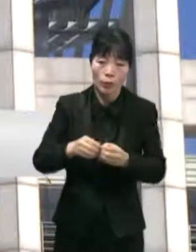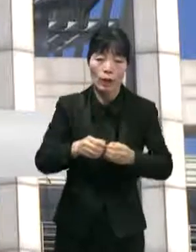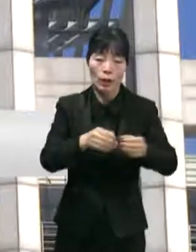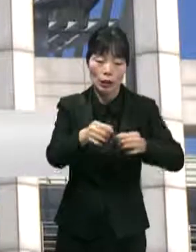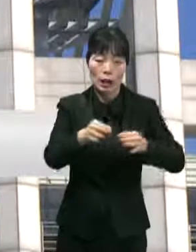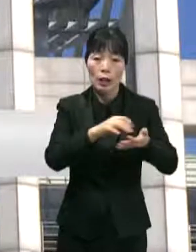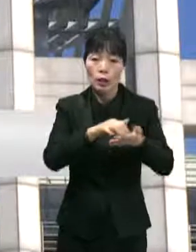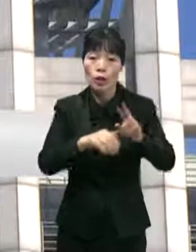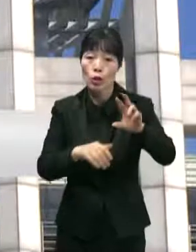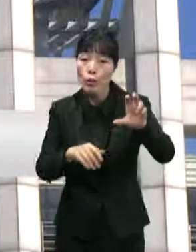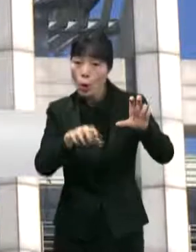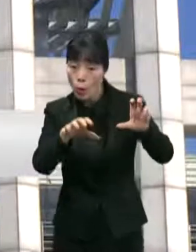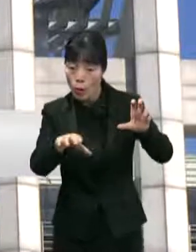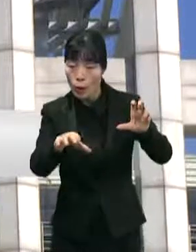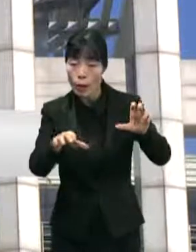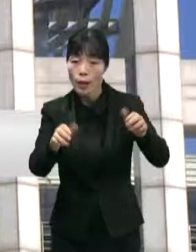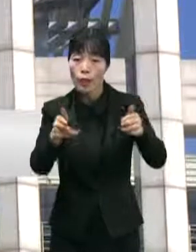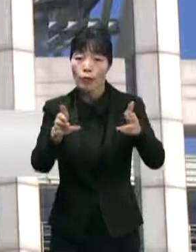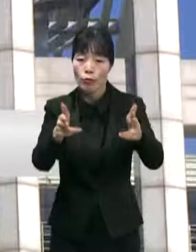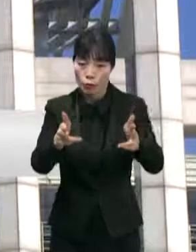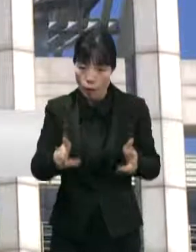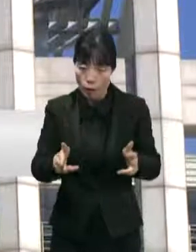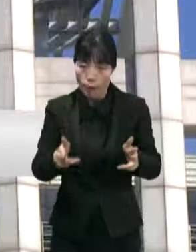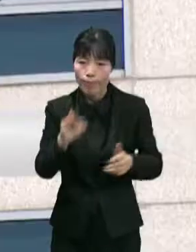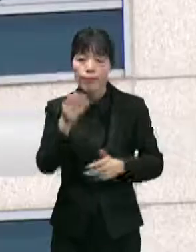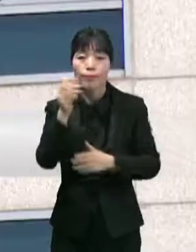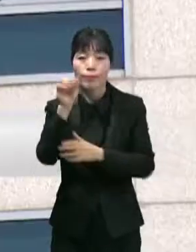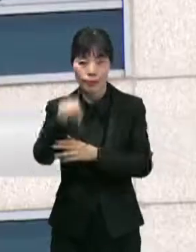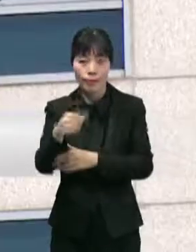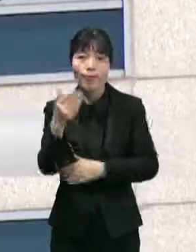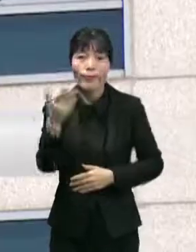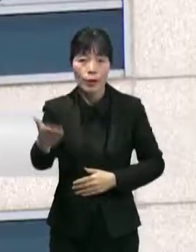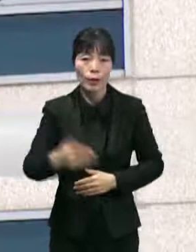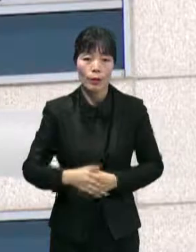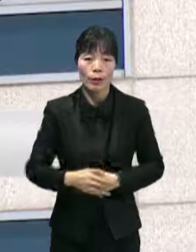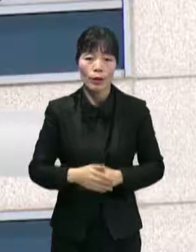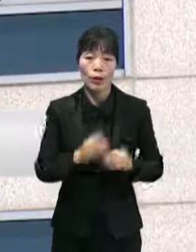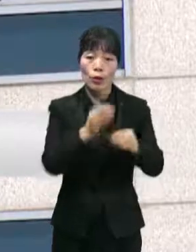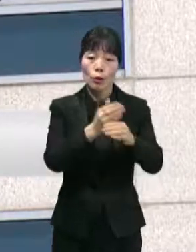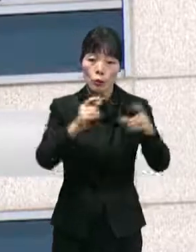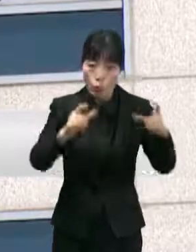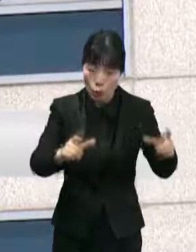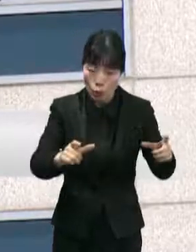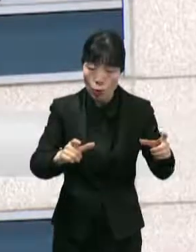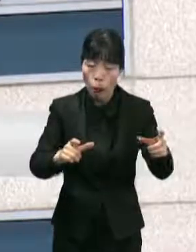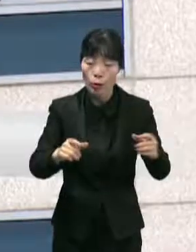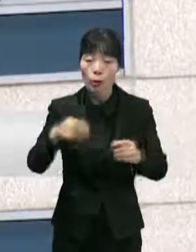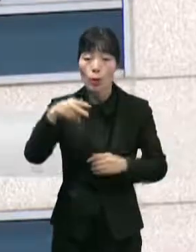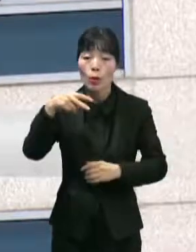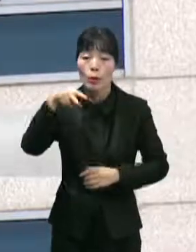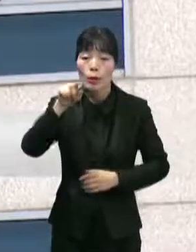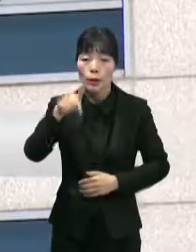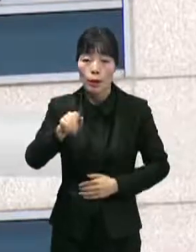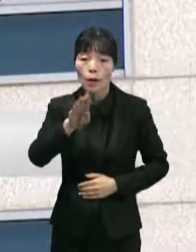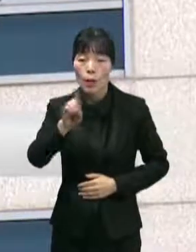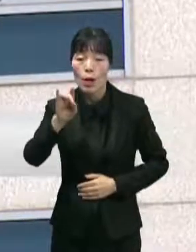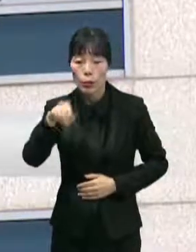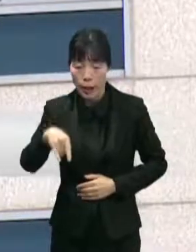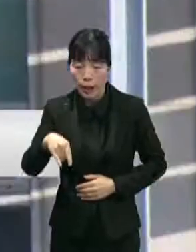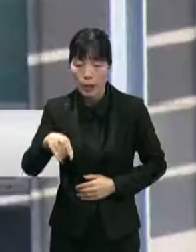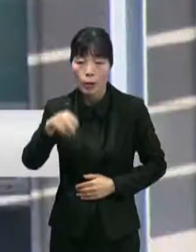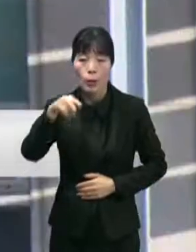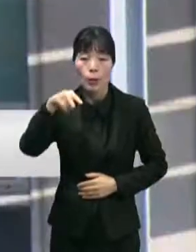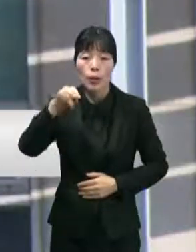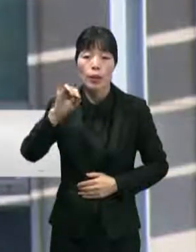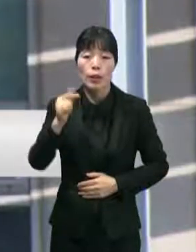주철환 속을 유해 한다고 밝혔습니다 이 기간동안 중구 종합어시장 과 석바위 시장 신포시장 등 신의